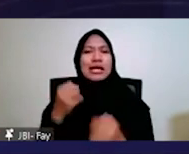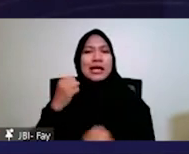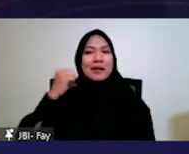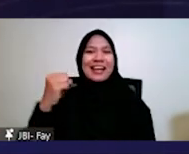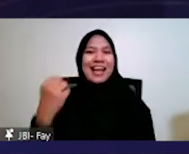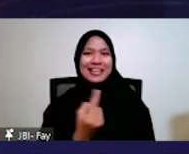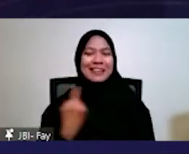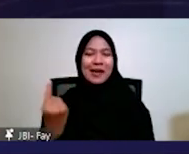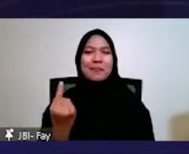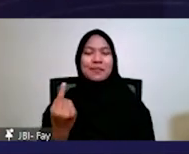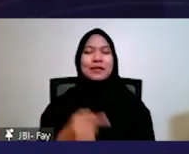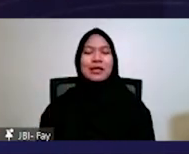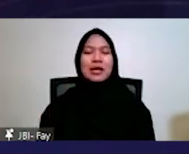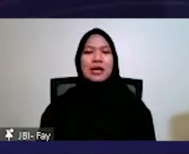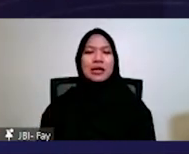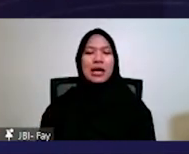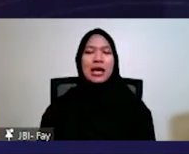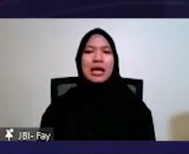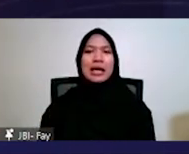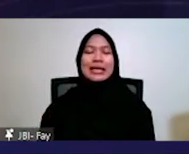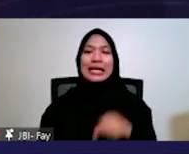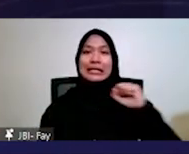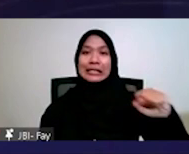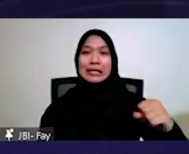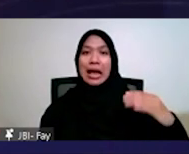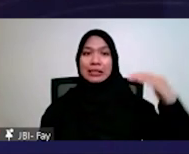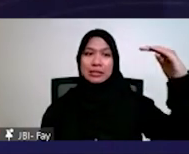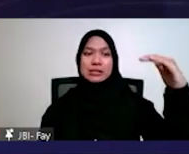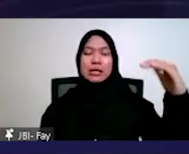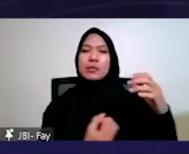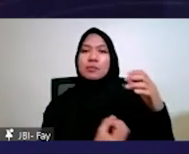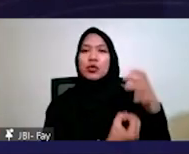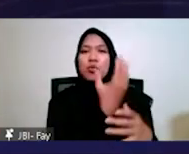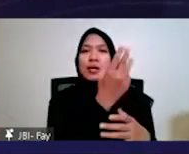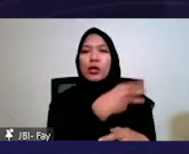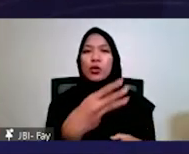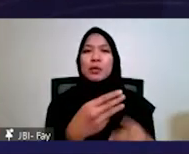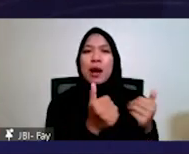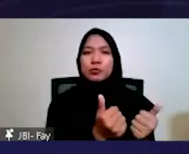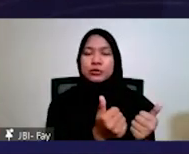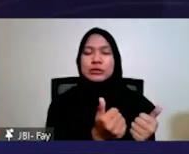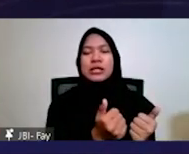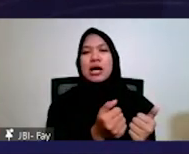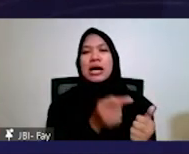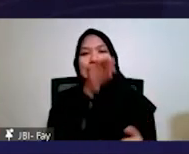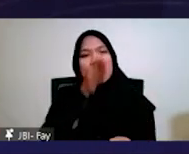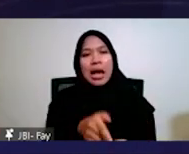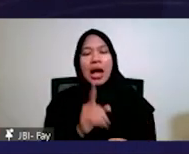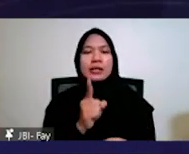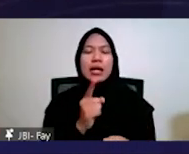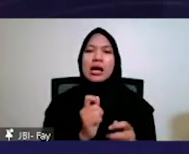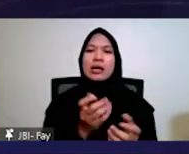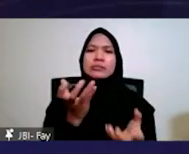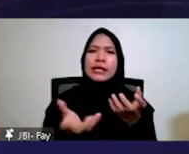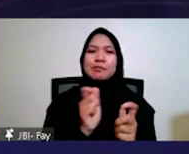kita kiri kita tabel kiri atas tak pertumbuhan ekonomi yang bagus kemudian ditengah neraca pembayaran